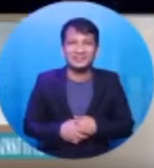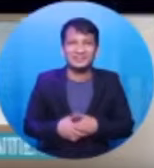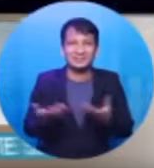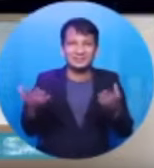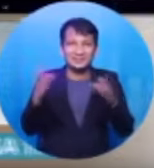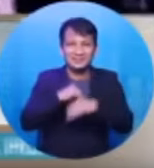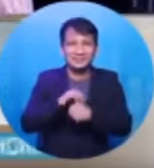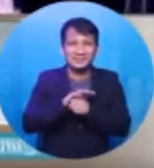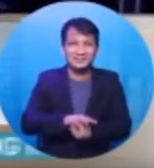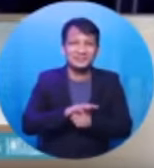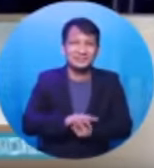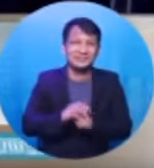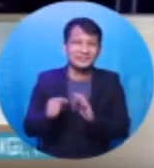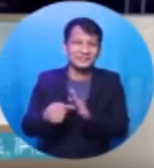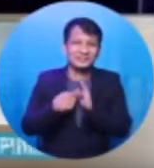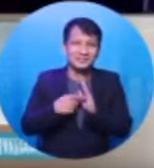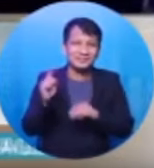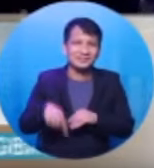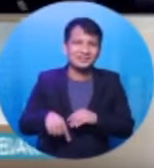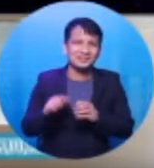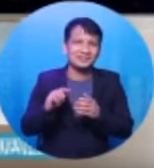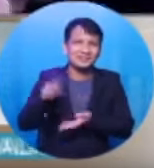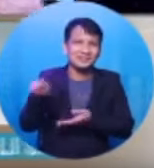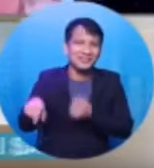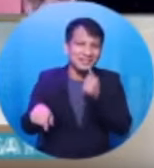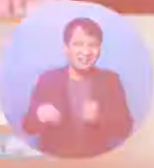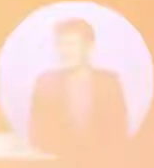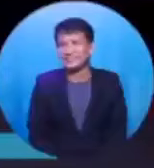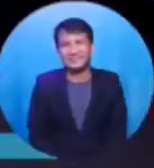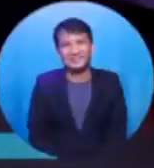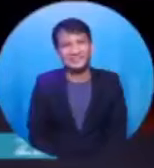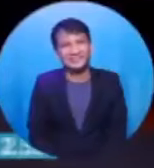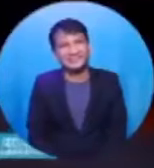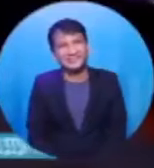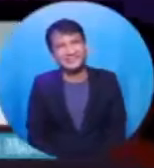stress, ang request ng mga netizen, baka pwede sumayaw kayo ni Chang Marx.